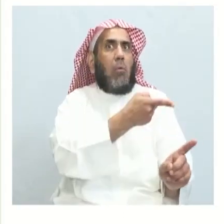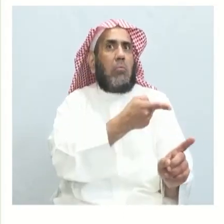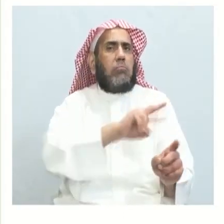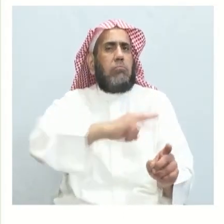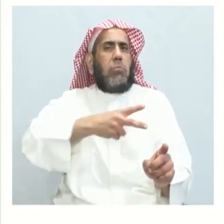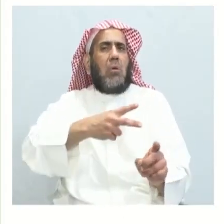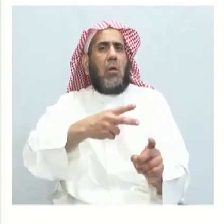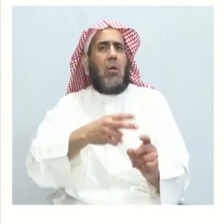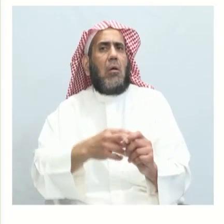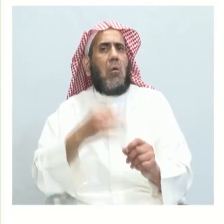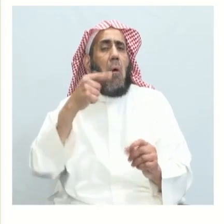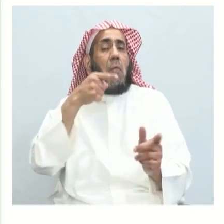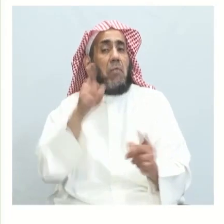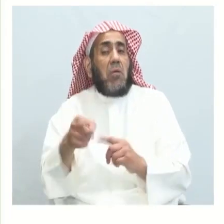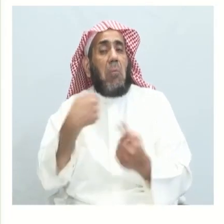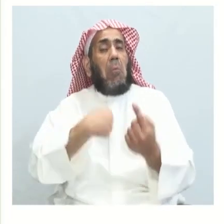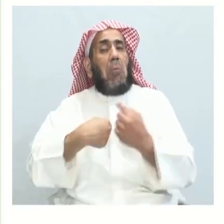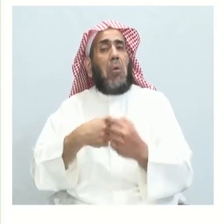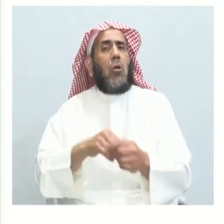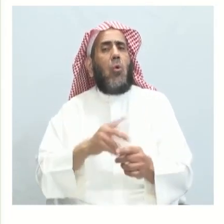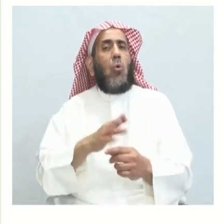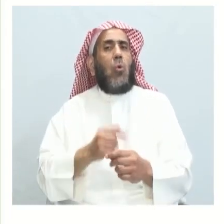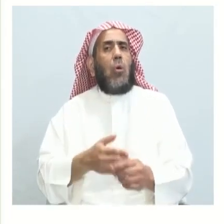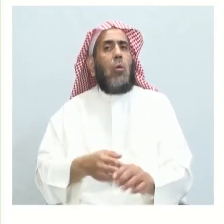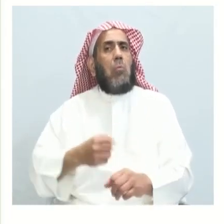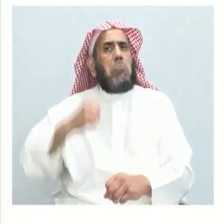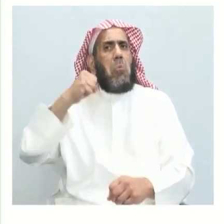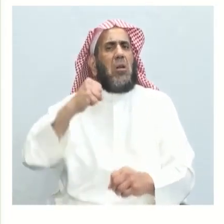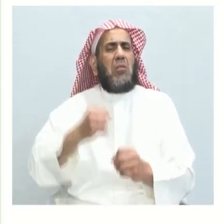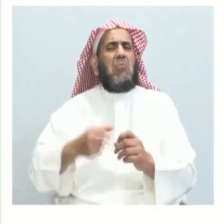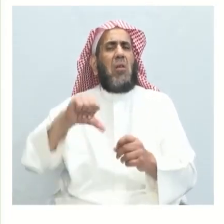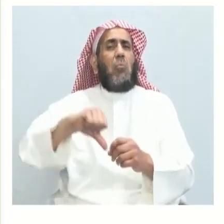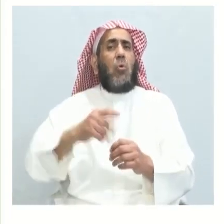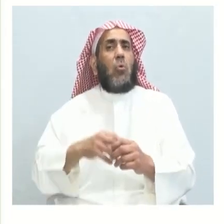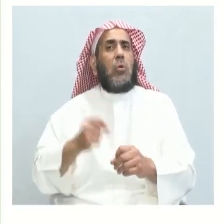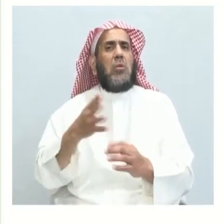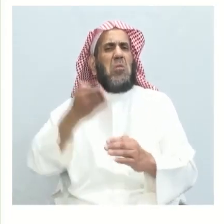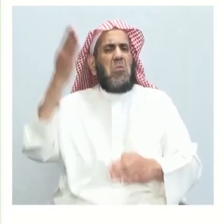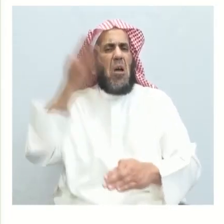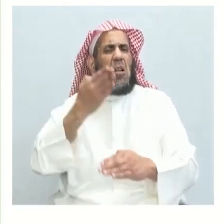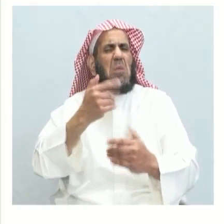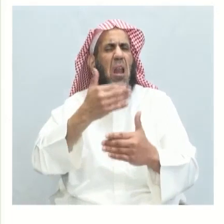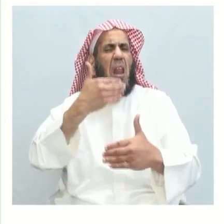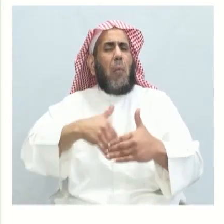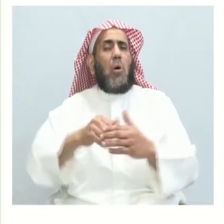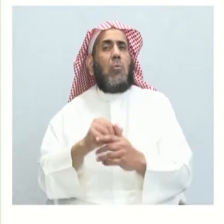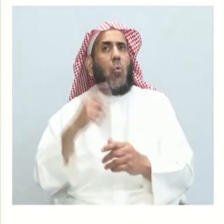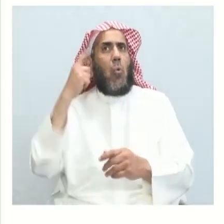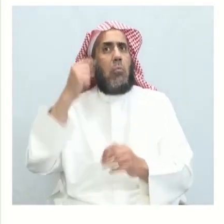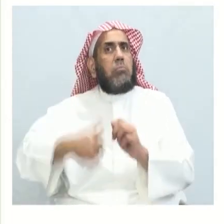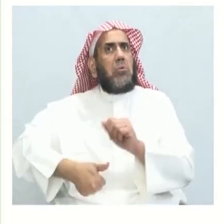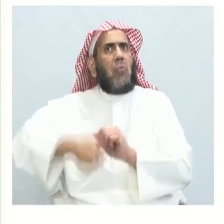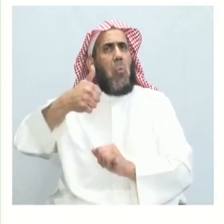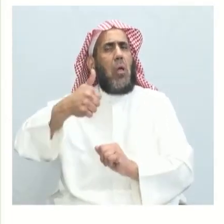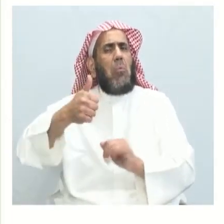يعني يكون خصله هي فيه لكل جواد كبوه ولكل صارم نبوه مع ان يضرب لمن يعرف متفوق